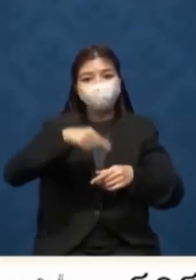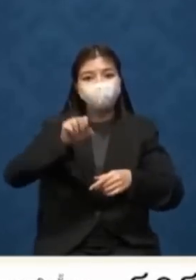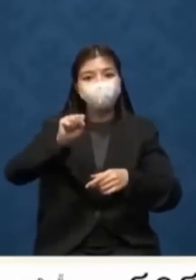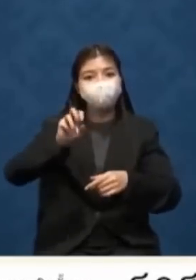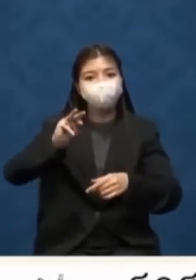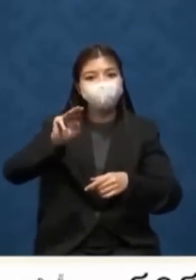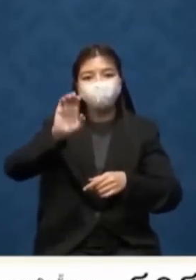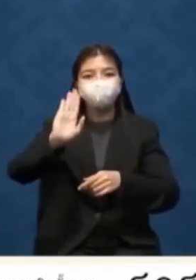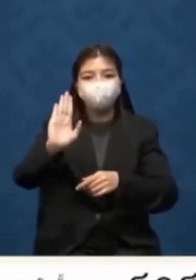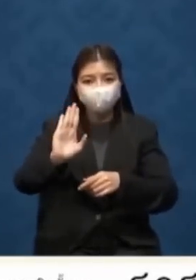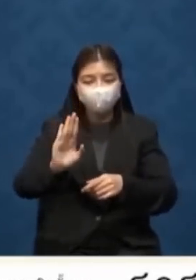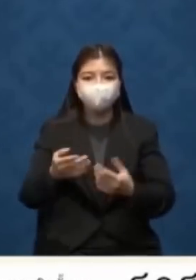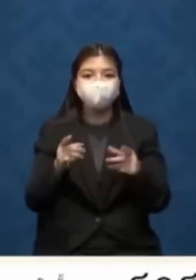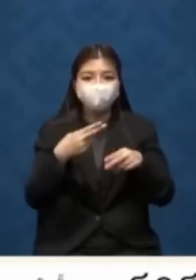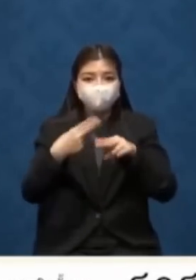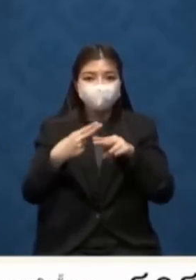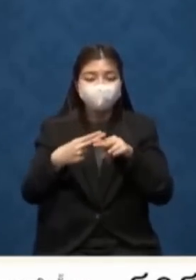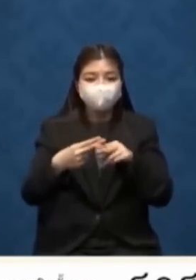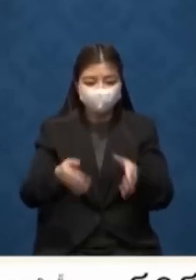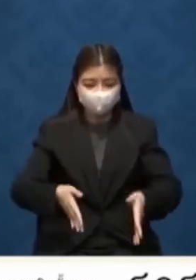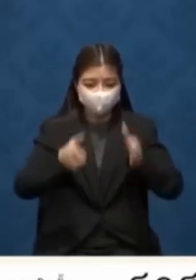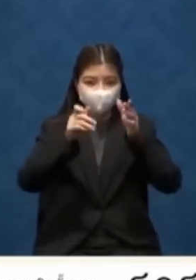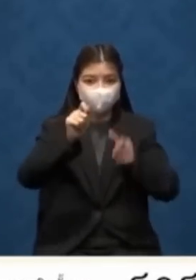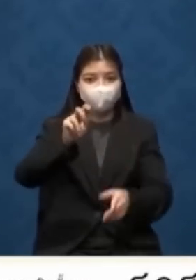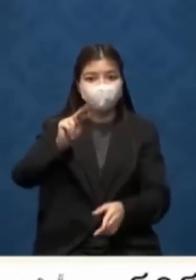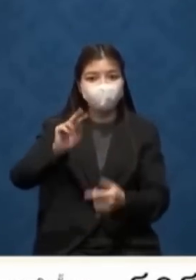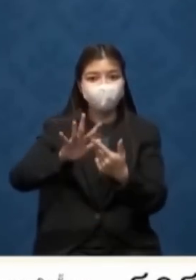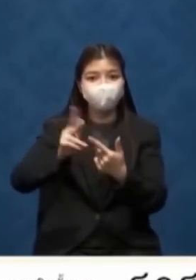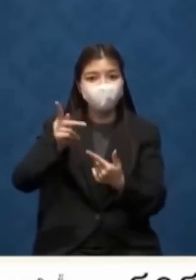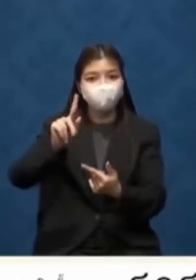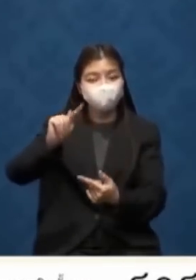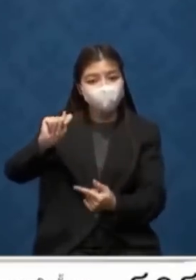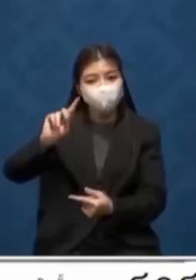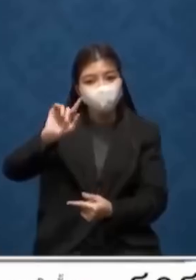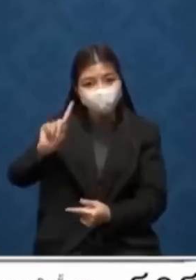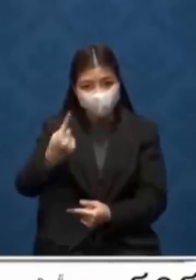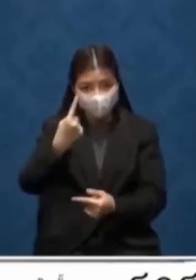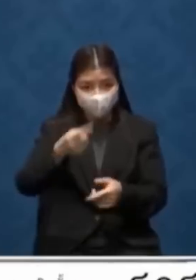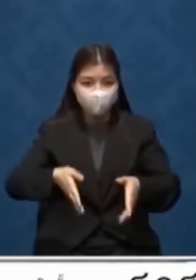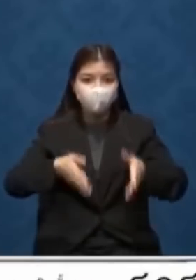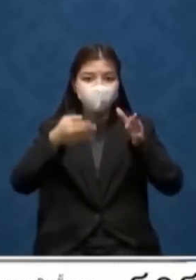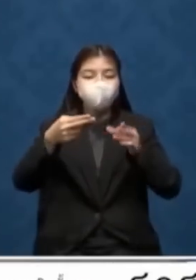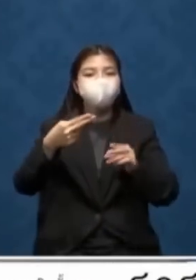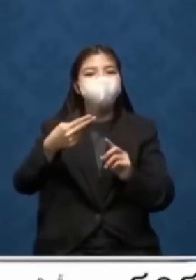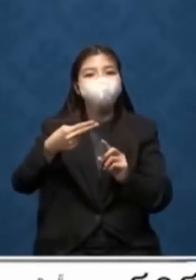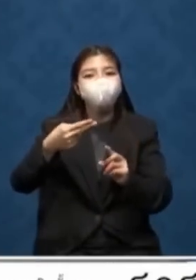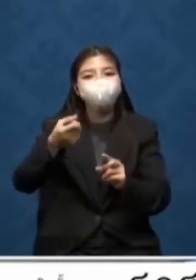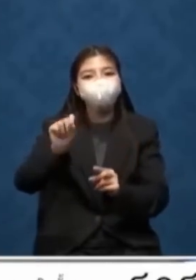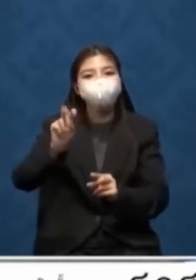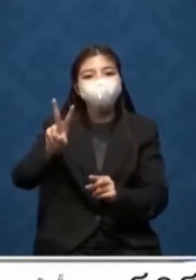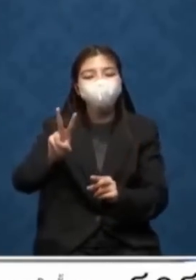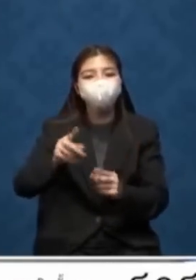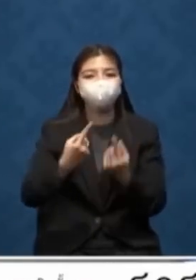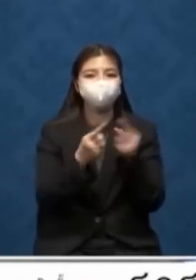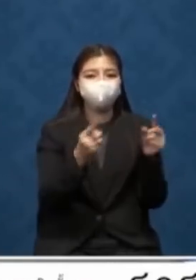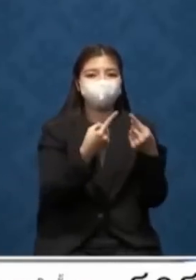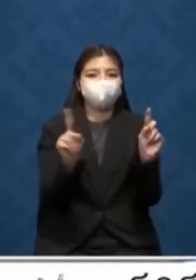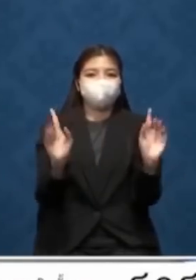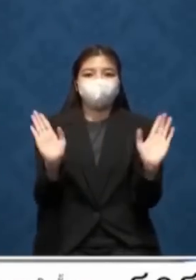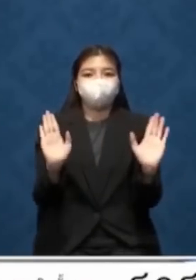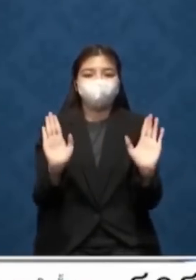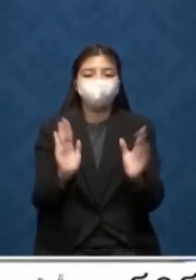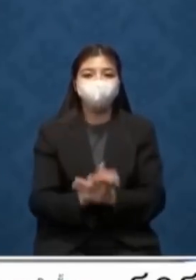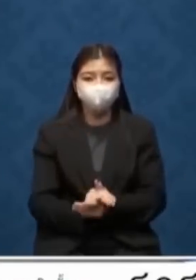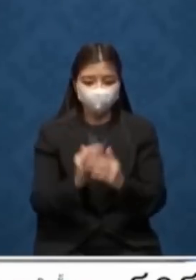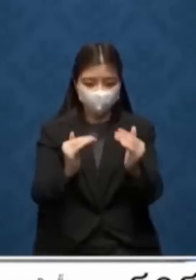อยู่ชื่ออาคารอนาคตใหม่นะครับอยู่หัวหมาก12ครับคนละที่กับไทยซัมมิตนะครับข้อที่2นะครับ หลักฐานที่เกี่ยวข้